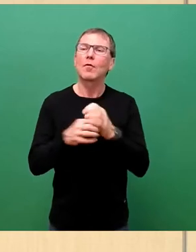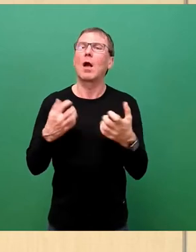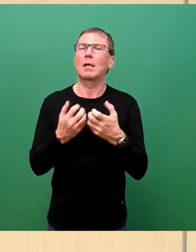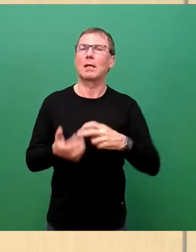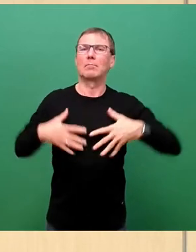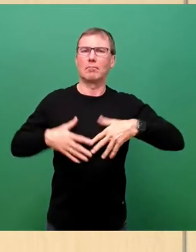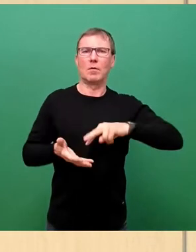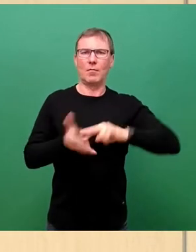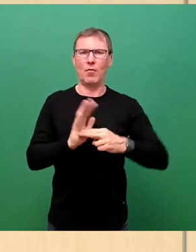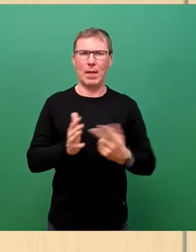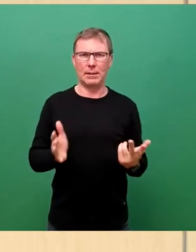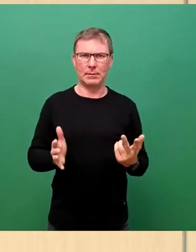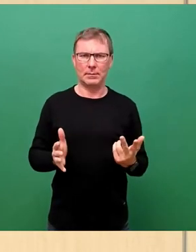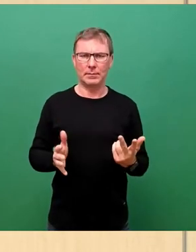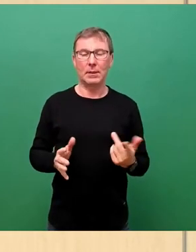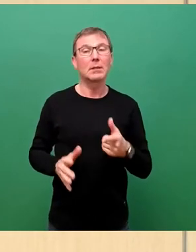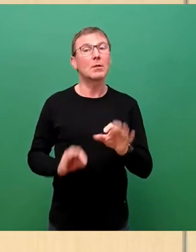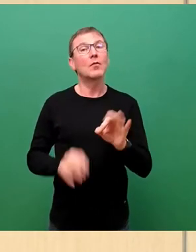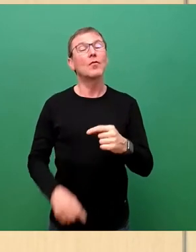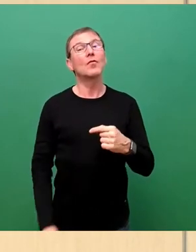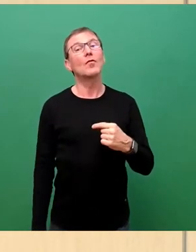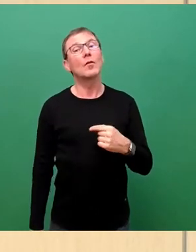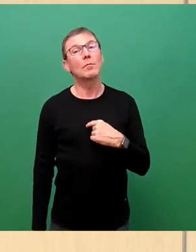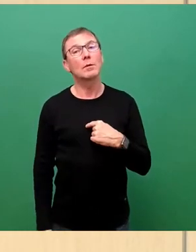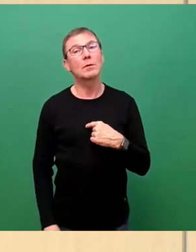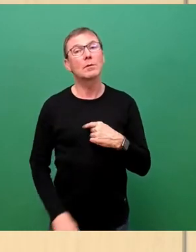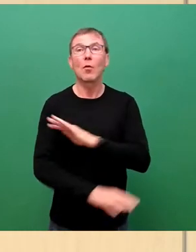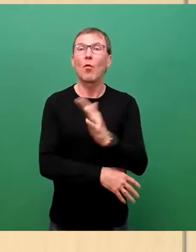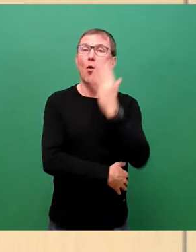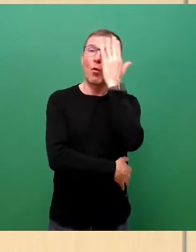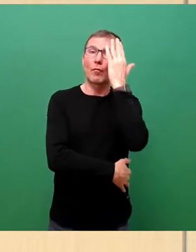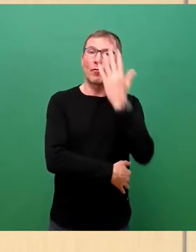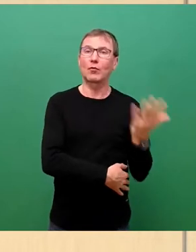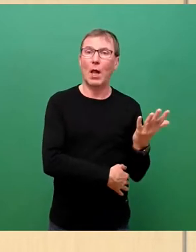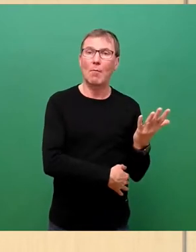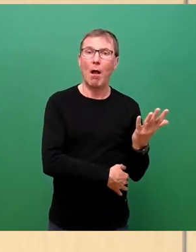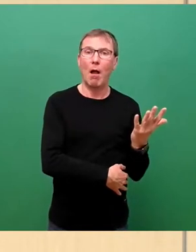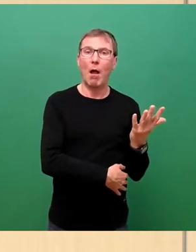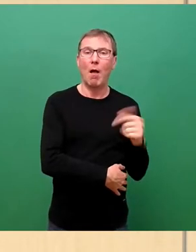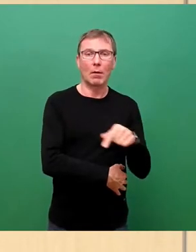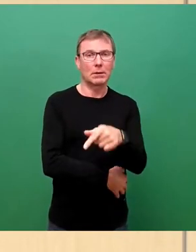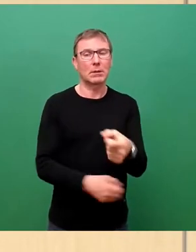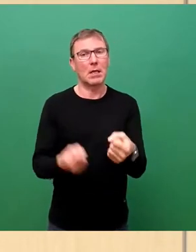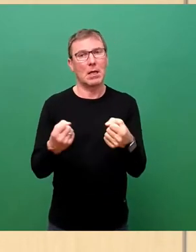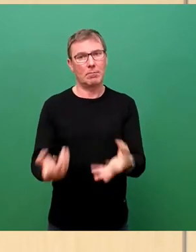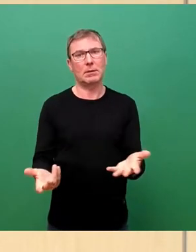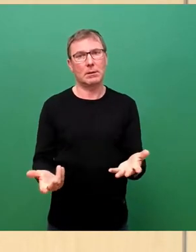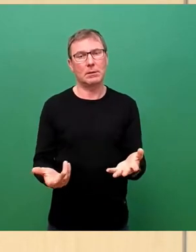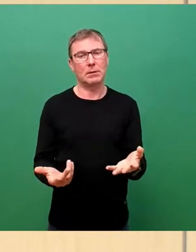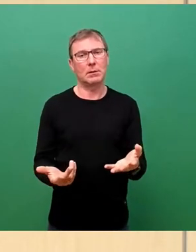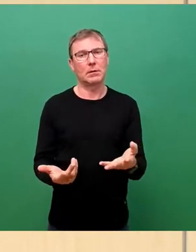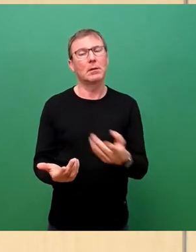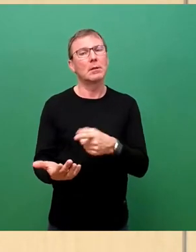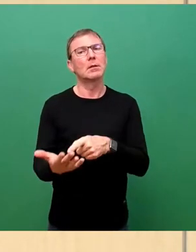Und das, was für mich auch unvorstellbar gewesen ist, was jetzt hier passiert ist, zeigt, es gibt